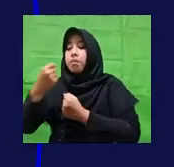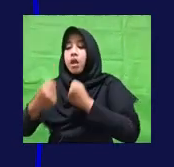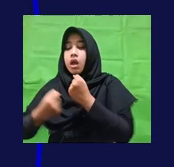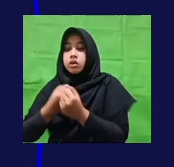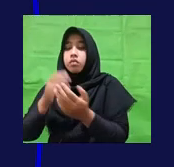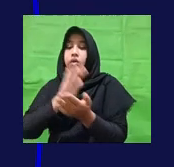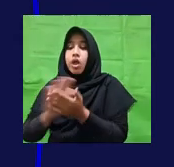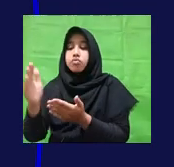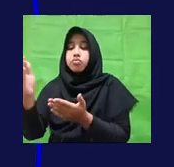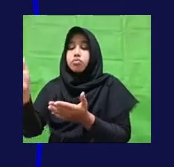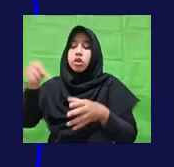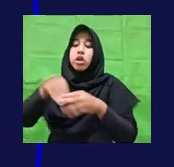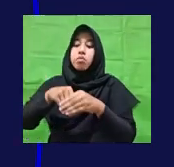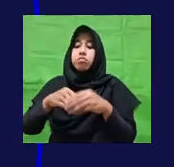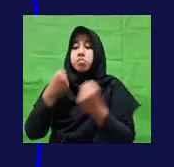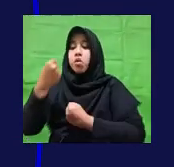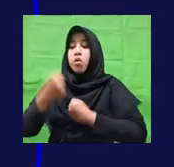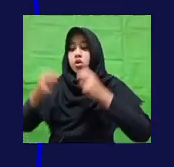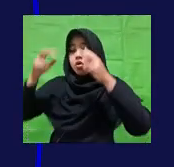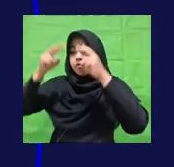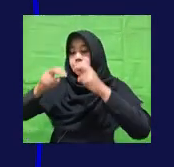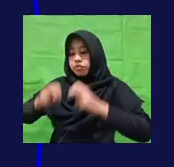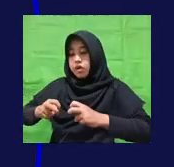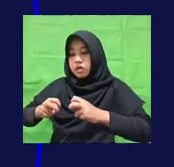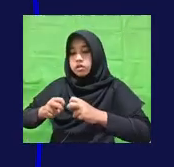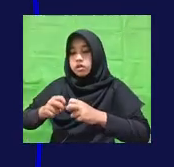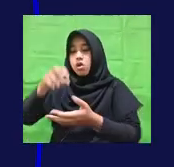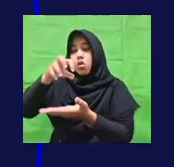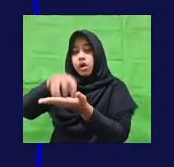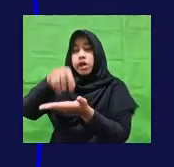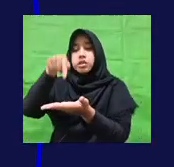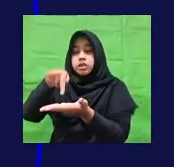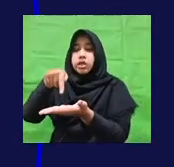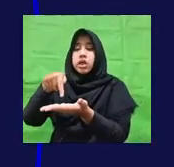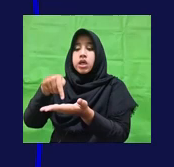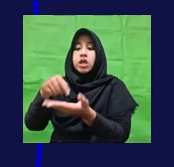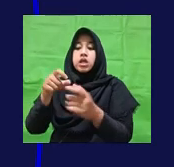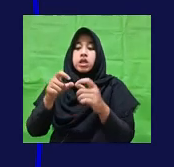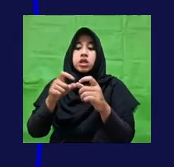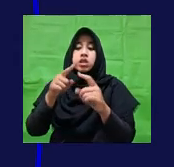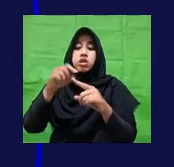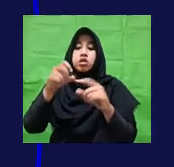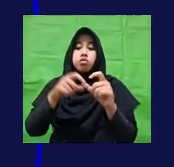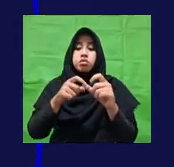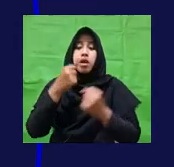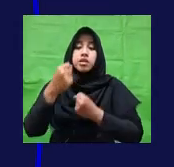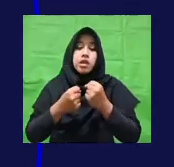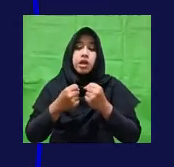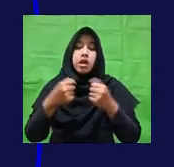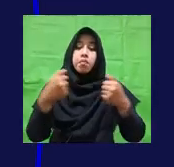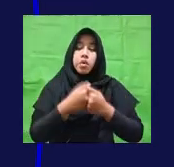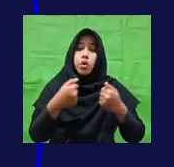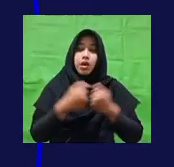ke lokasi yang menjadi situs target pelaksanaan residensi gitu. Dan dalam konteks